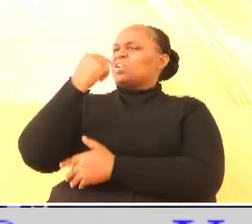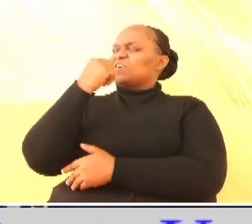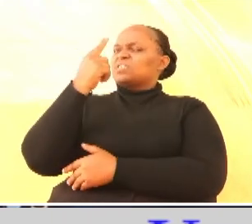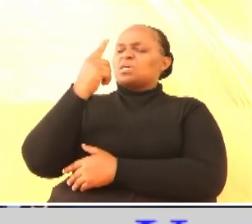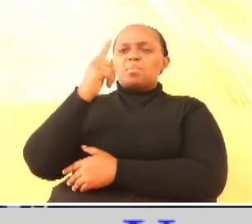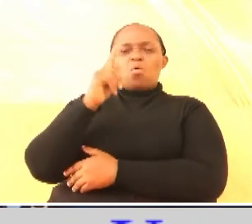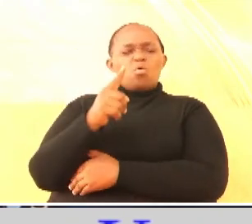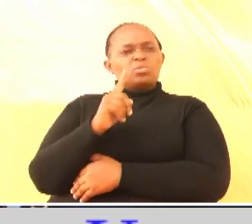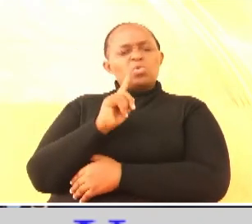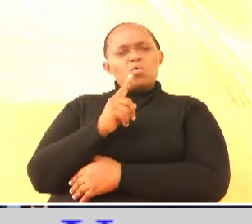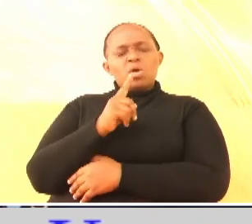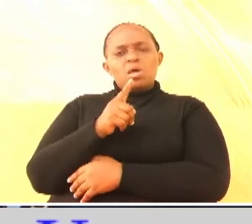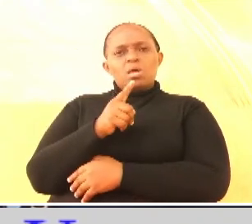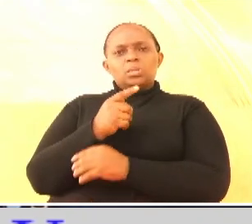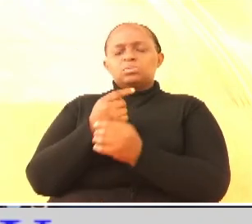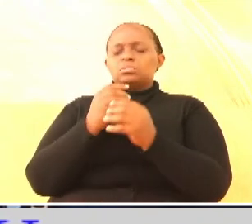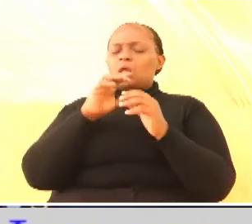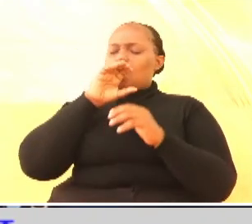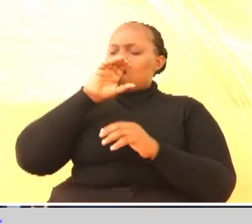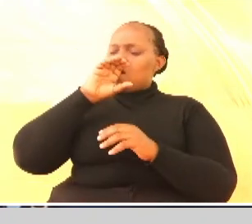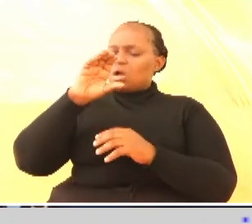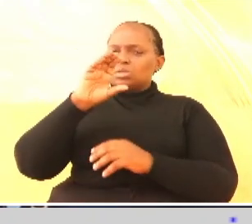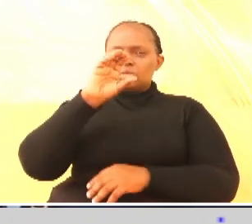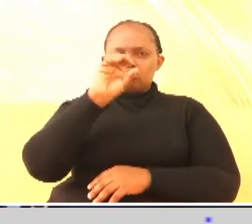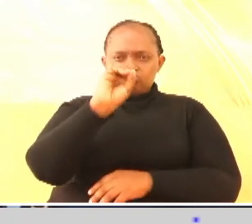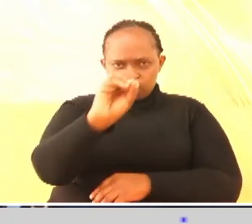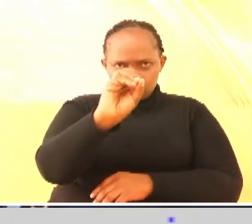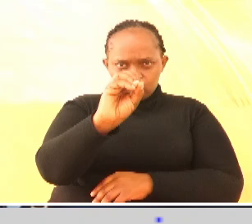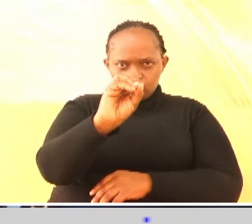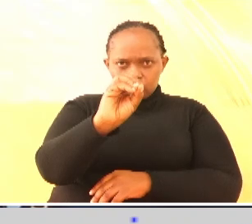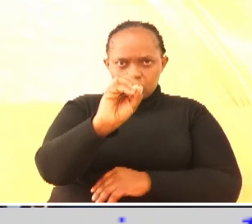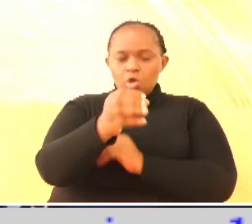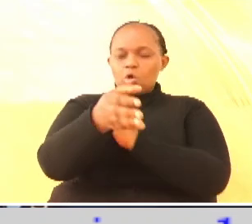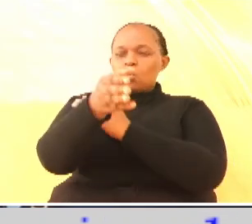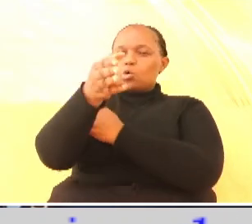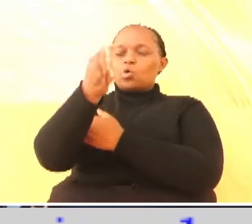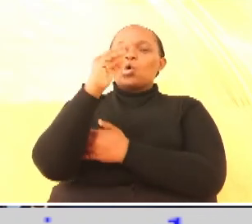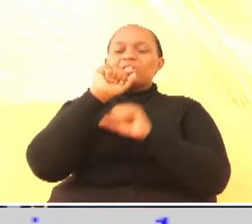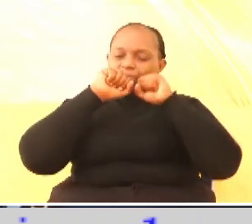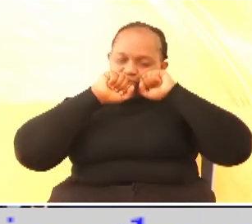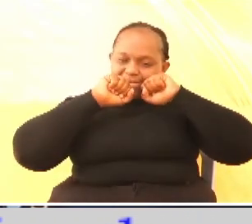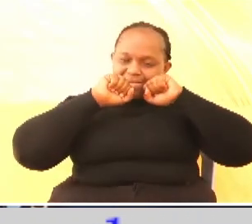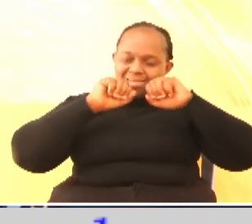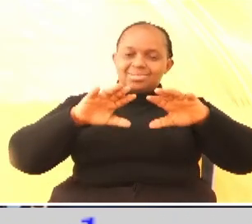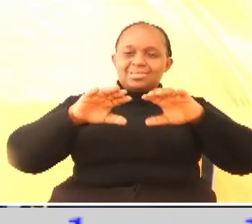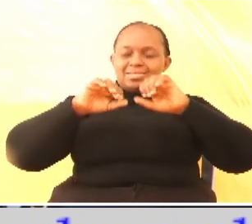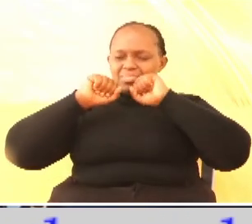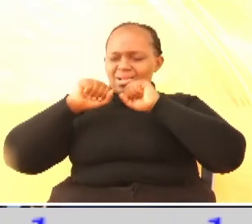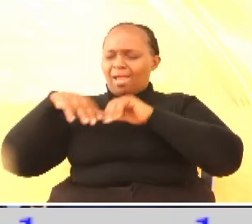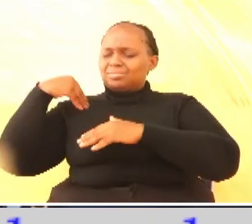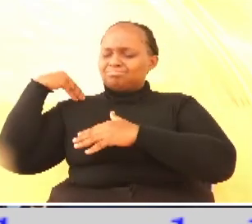akawakomboa. Wakakombolewa kutokana na all those tribes ambao walikuwa defeated na Joshua.